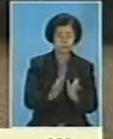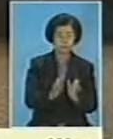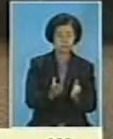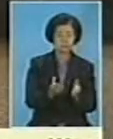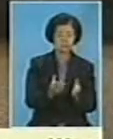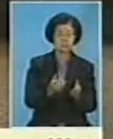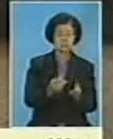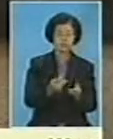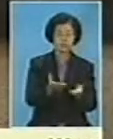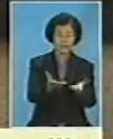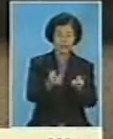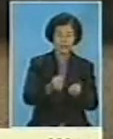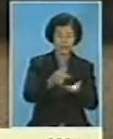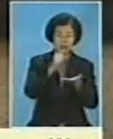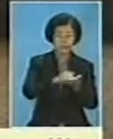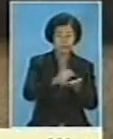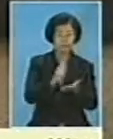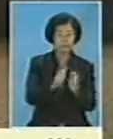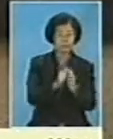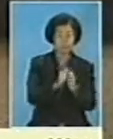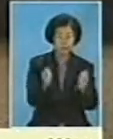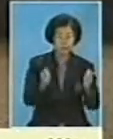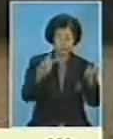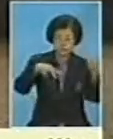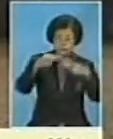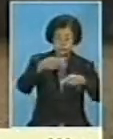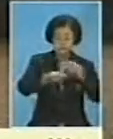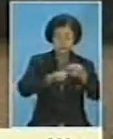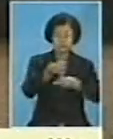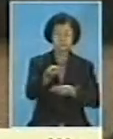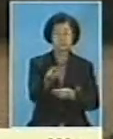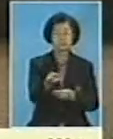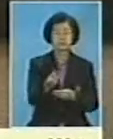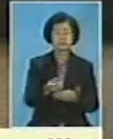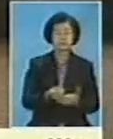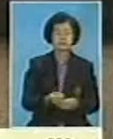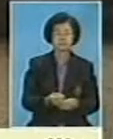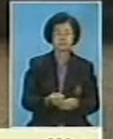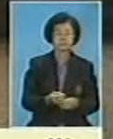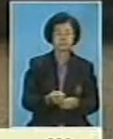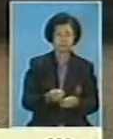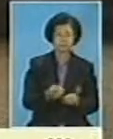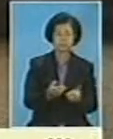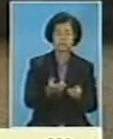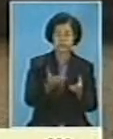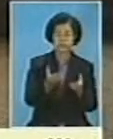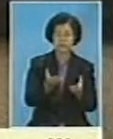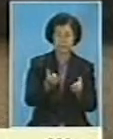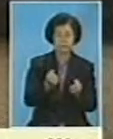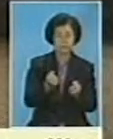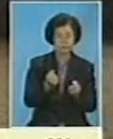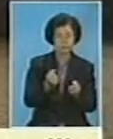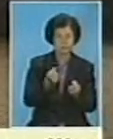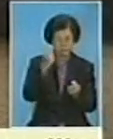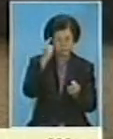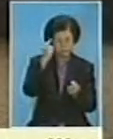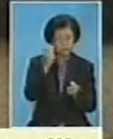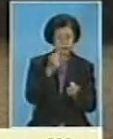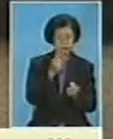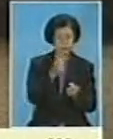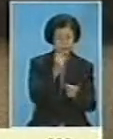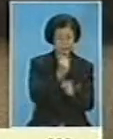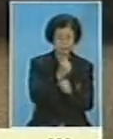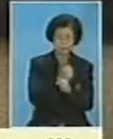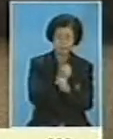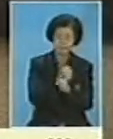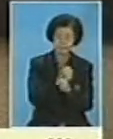ได้รับการแต่งตั้งเข้ามาเป็นอนุกรรมการพิจารณาระบายข้าวและเคยได้รับความเชื่อถือให้ปฏิบัติหน้า